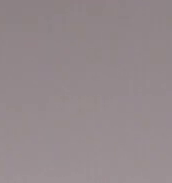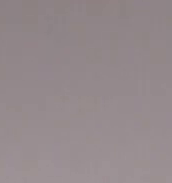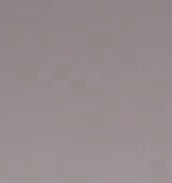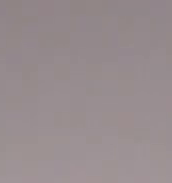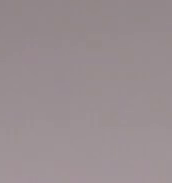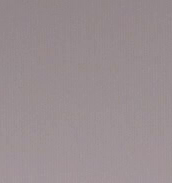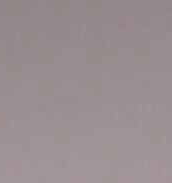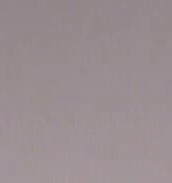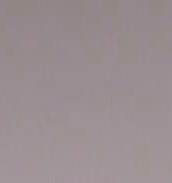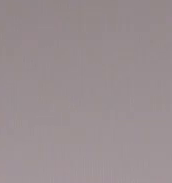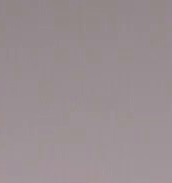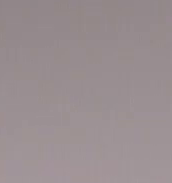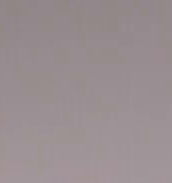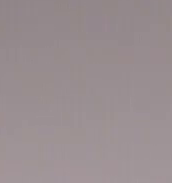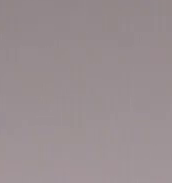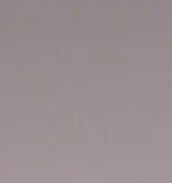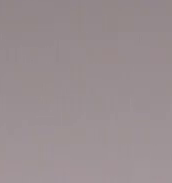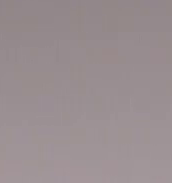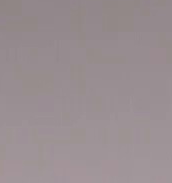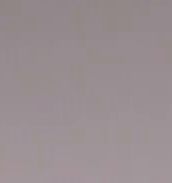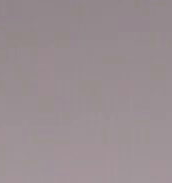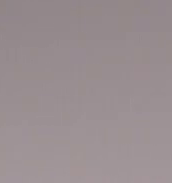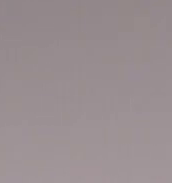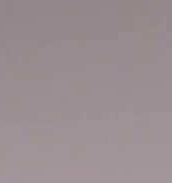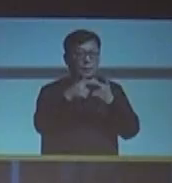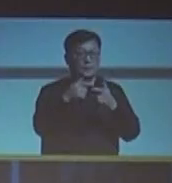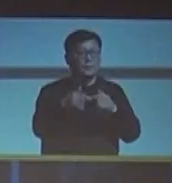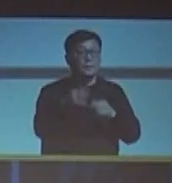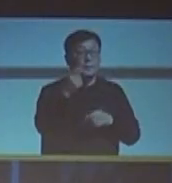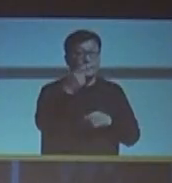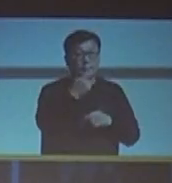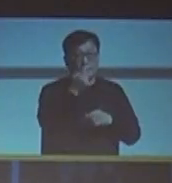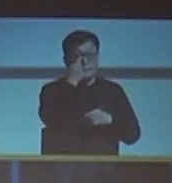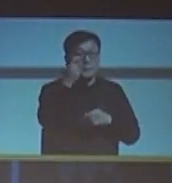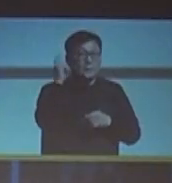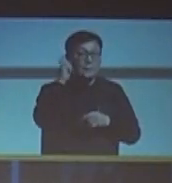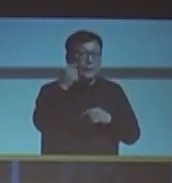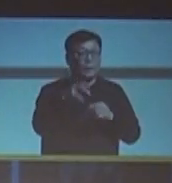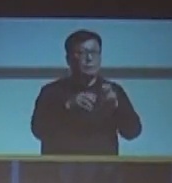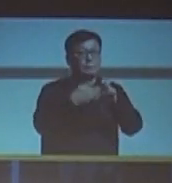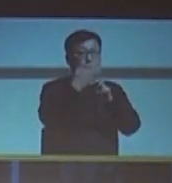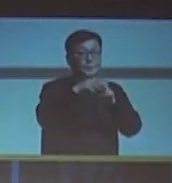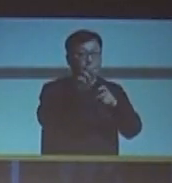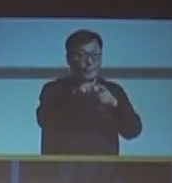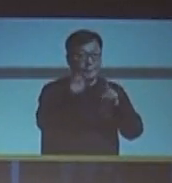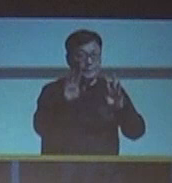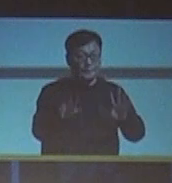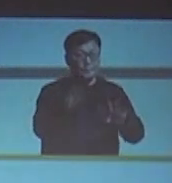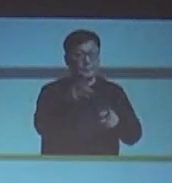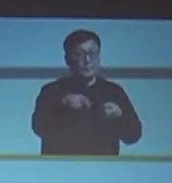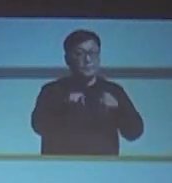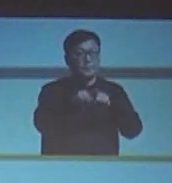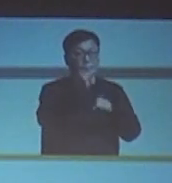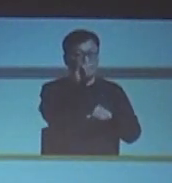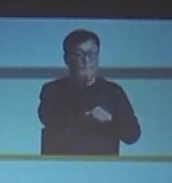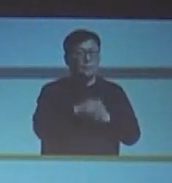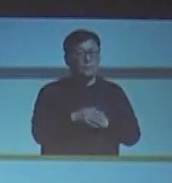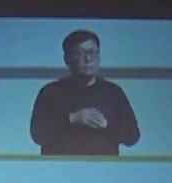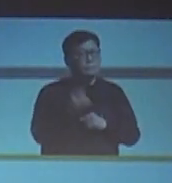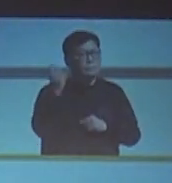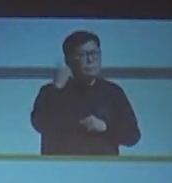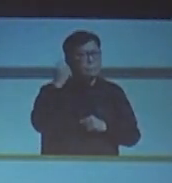방송 장미남 지금 부산 시청자 미디어 센터에서 함께 하고 있습니다. 네. 네. 이게 무슨